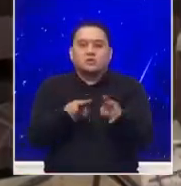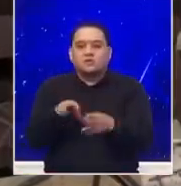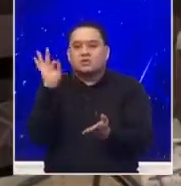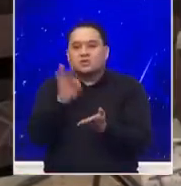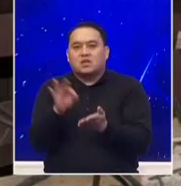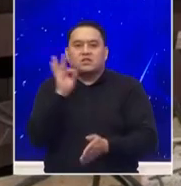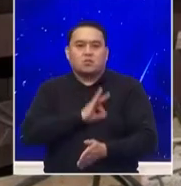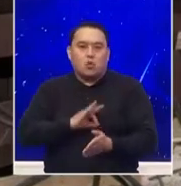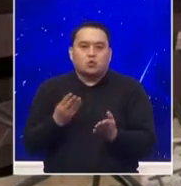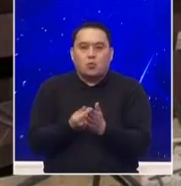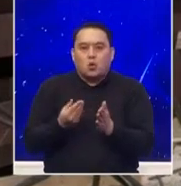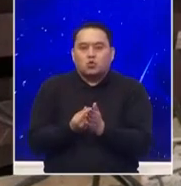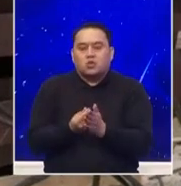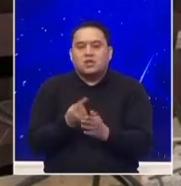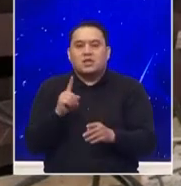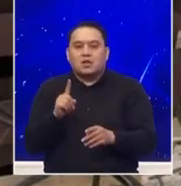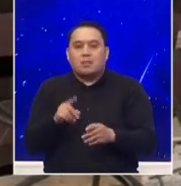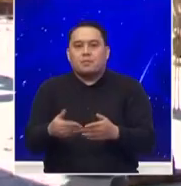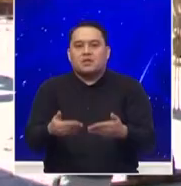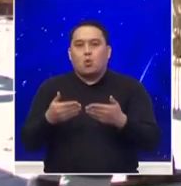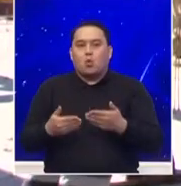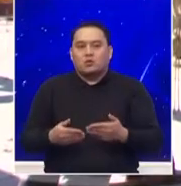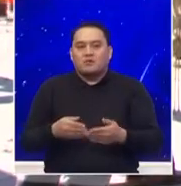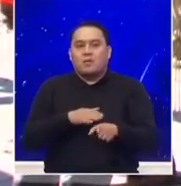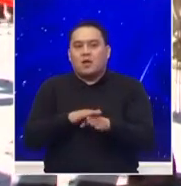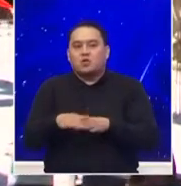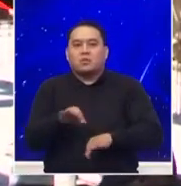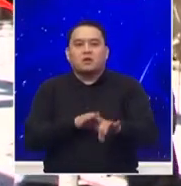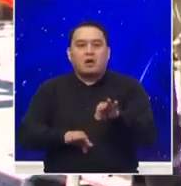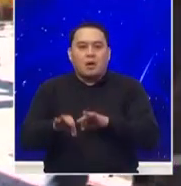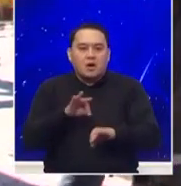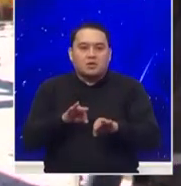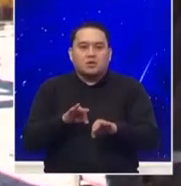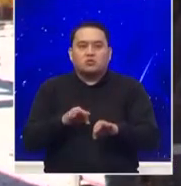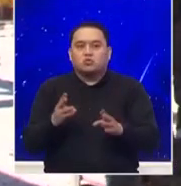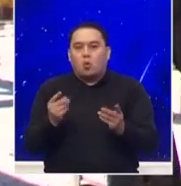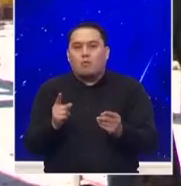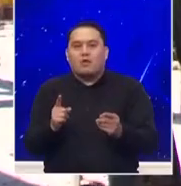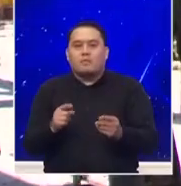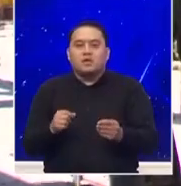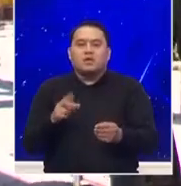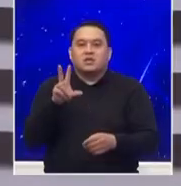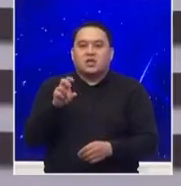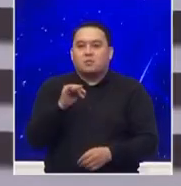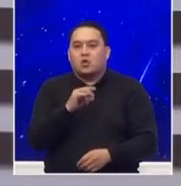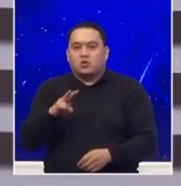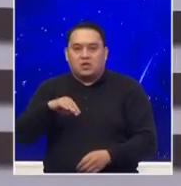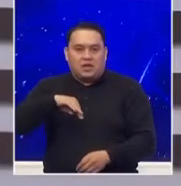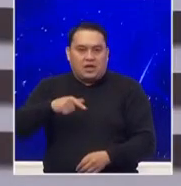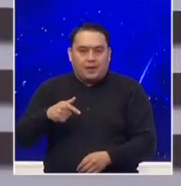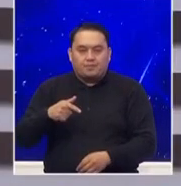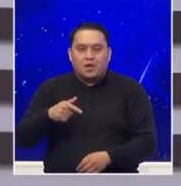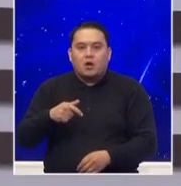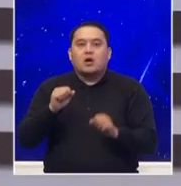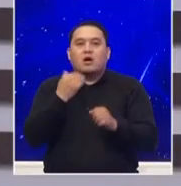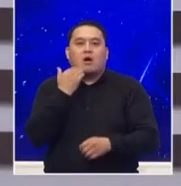целевым использованием бюджетных средств, предусмотренных на реализацию программы, а это ни много ни мало почти 3,5 триллиона тенге,